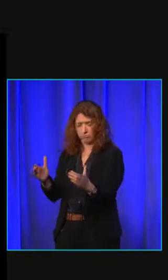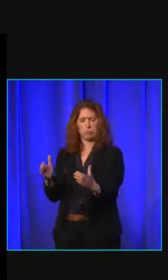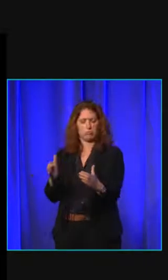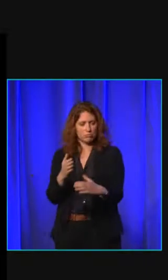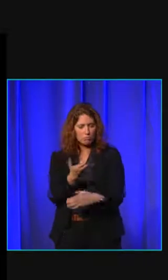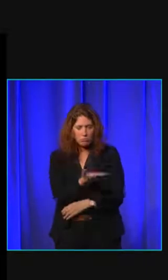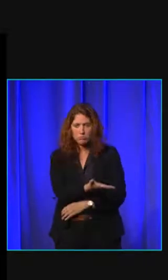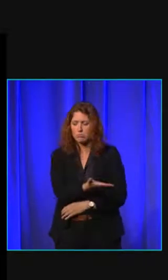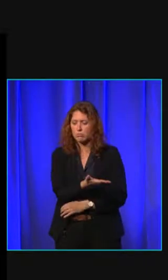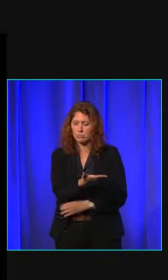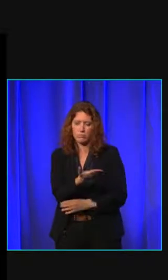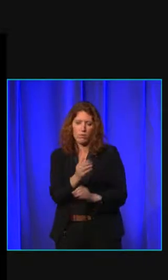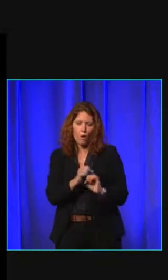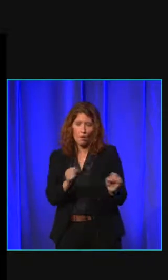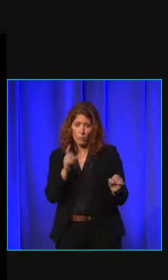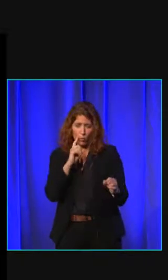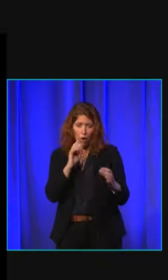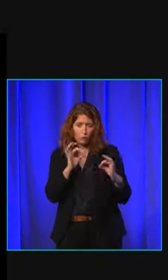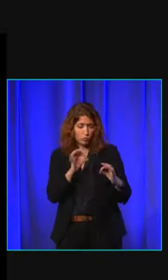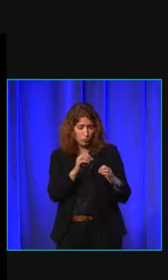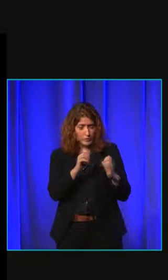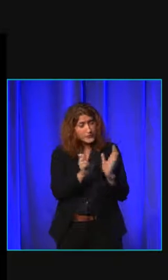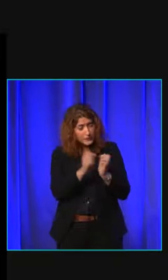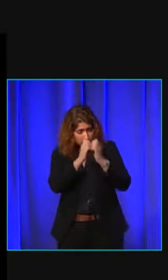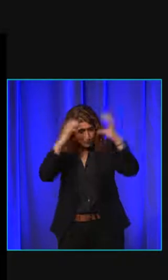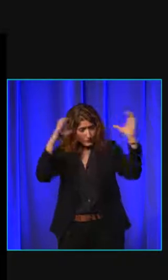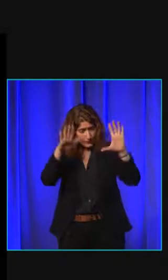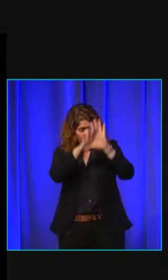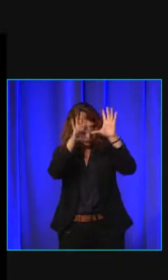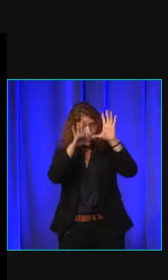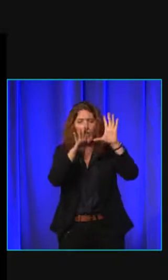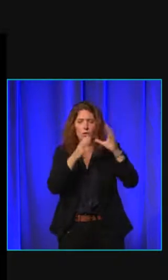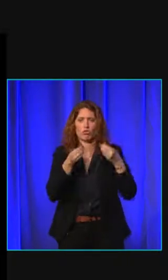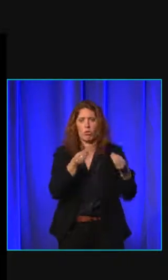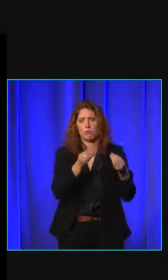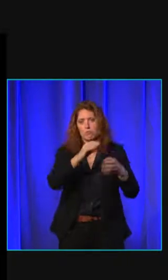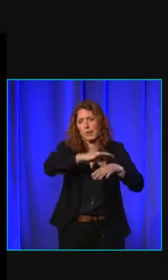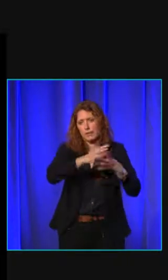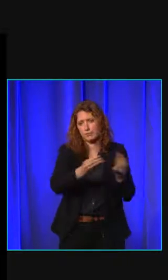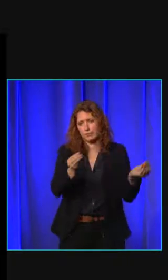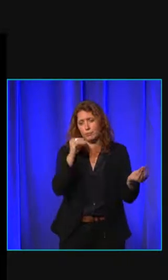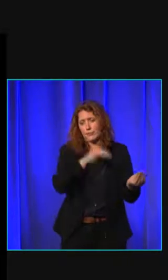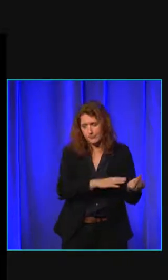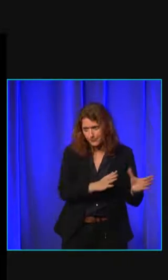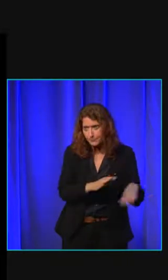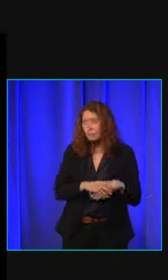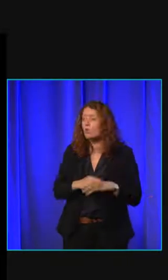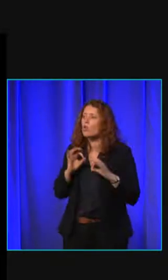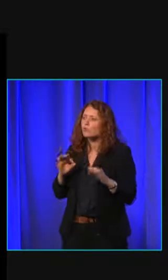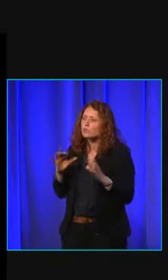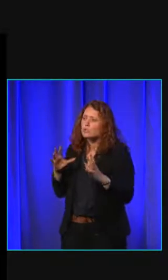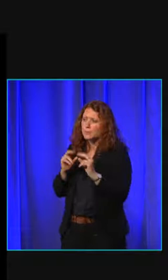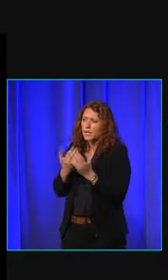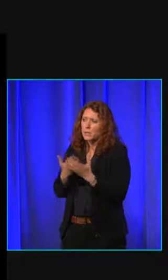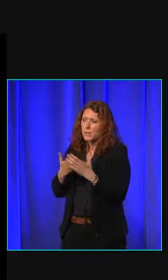donc il était facilité. Au jour d'aujourd'hui, les explications sont un peu obscures, mais moi j'ai cherché à comprendre et j'ai trouvé, vous